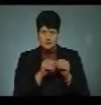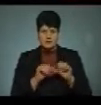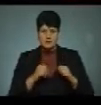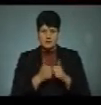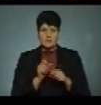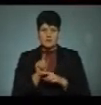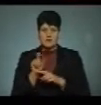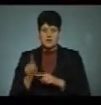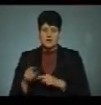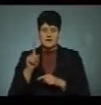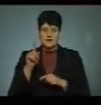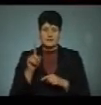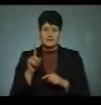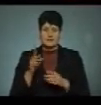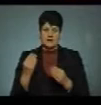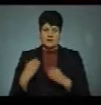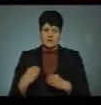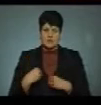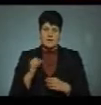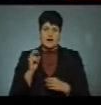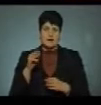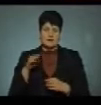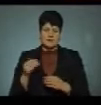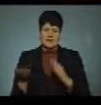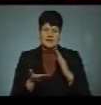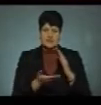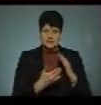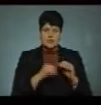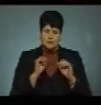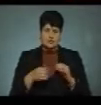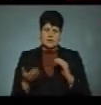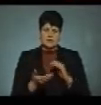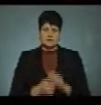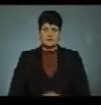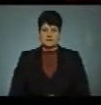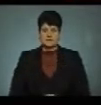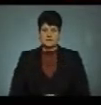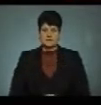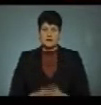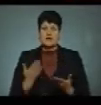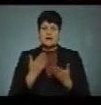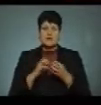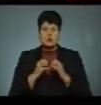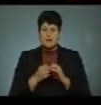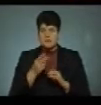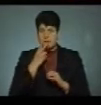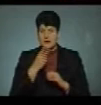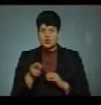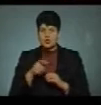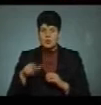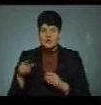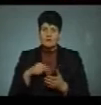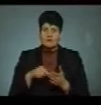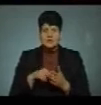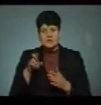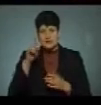призначаємо по ці дерева, вони дають нам акти, відповідні акти на зрізку і ми тоді можемо зрізати. Які проблеми бачать тернополяни в місті та країні?